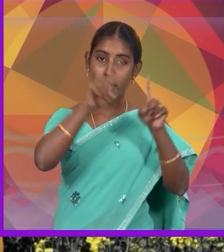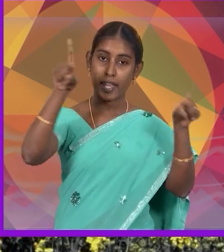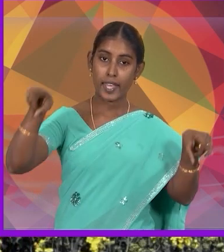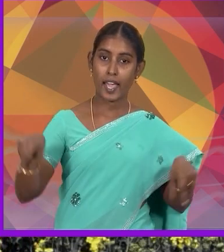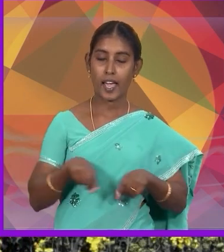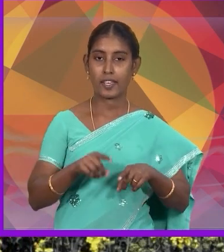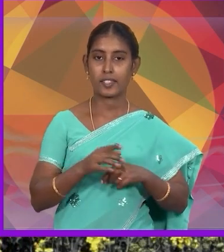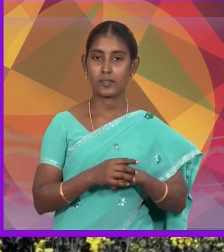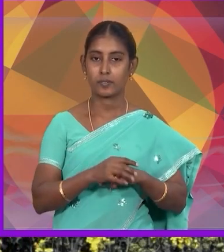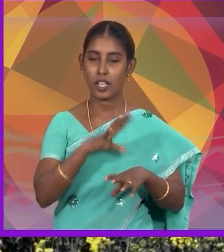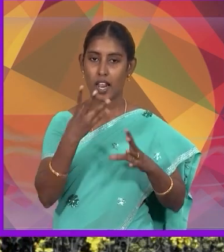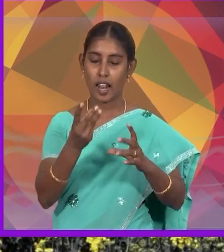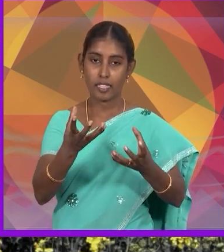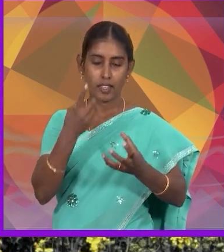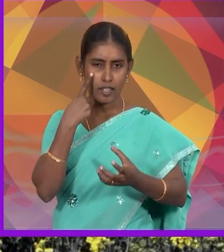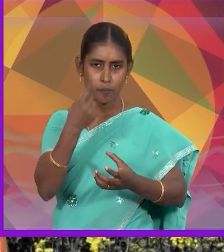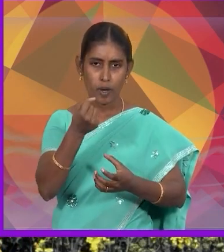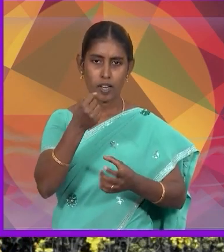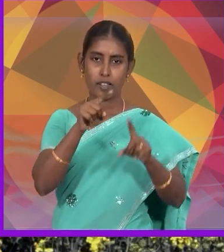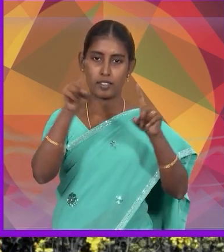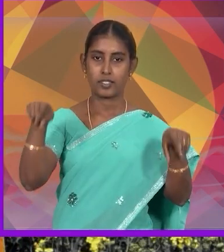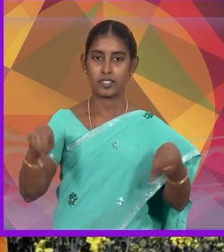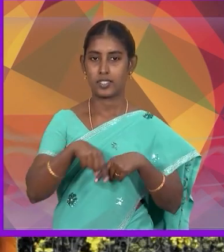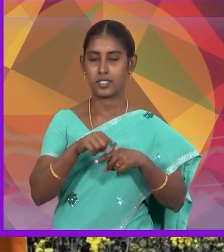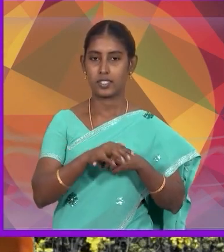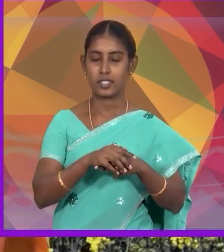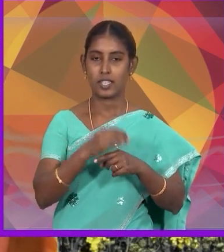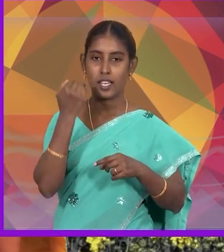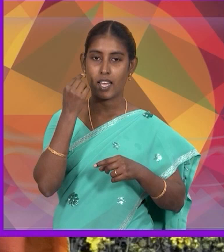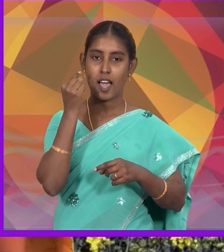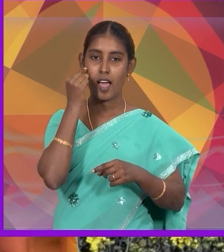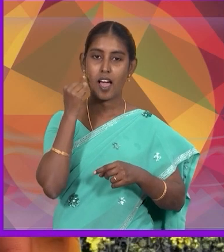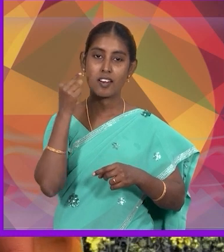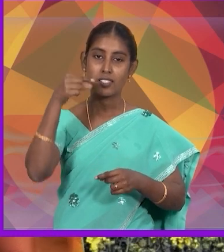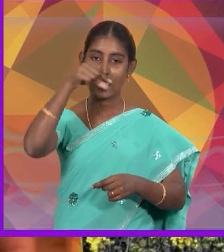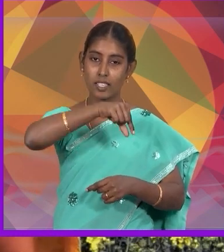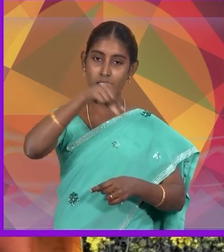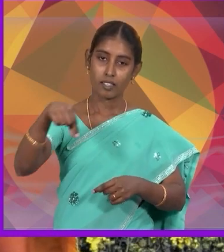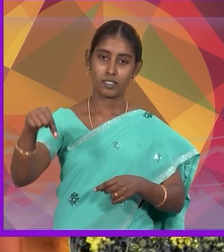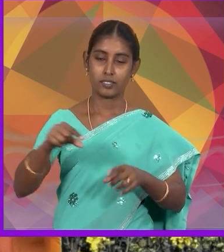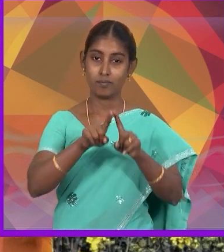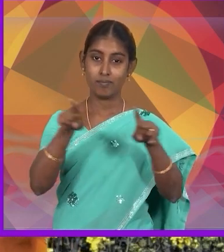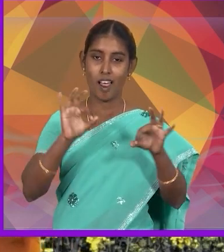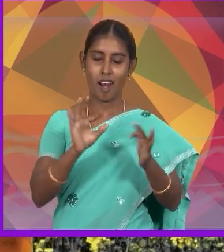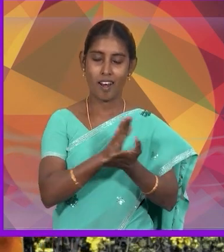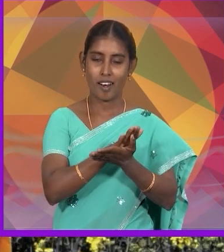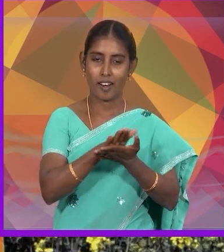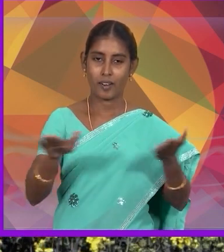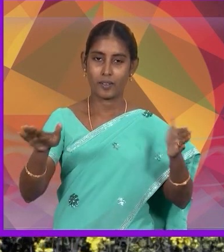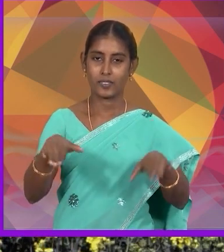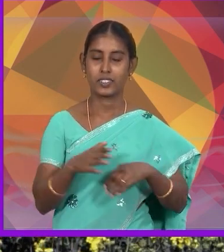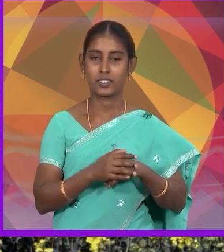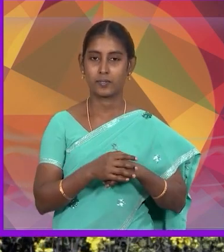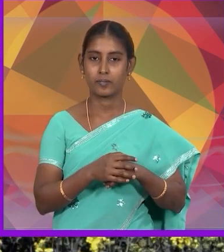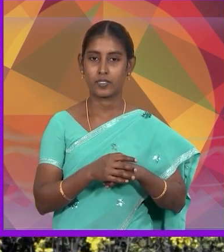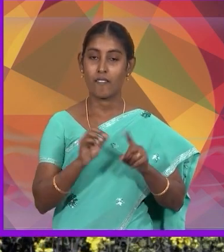அதை உழவு போட்டி நெல் பயிர் நடுறதுக்கு வச்சிருக்காங்க சமப்படுத்தி. முதல்ல வந்து காற்று உழவு ஓட்டணுங்க,